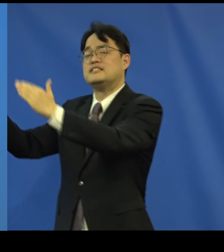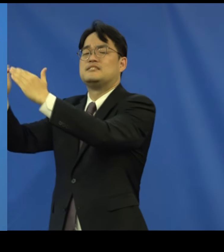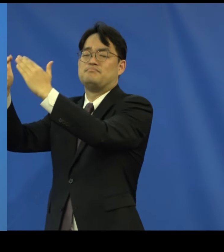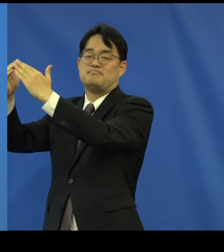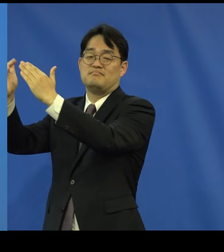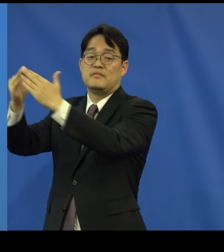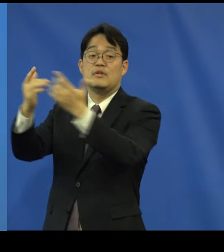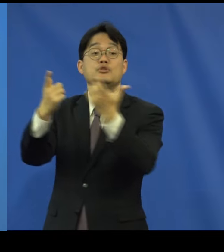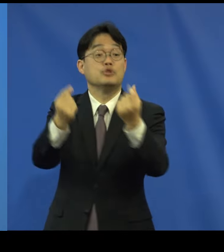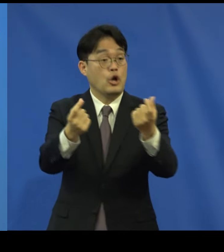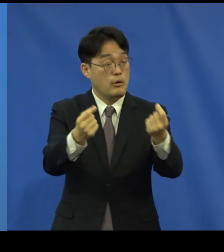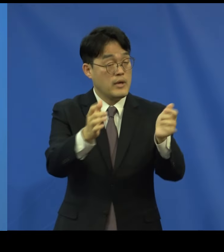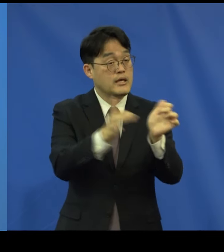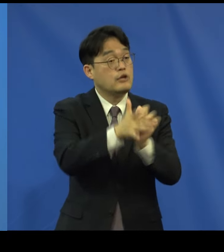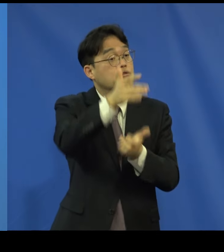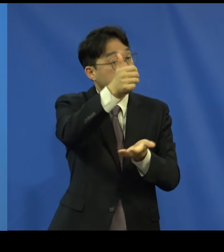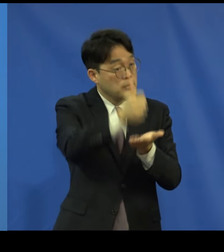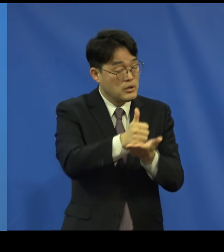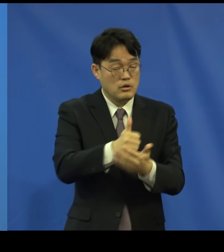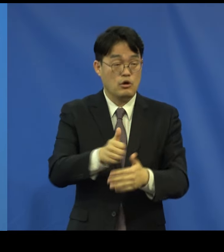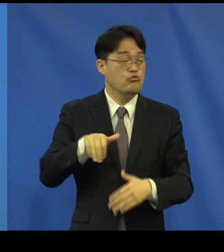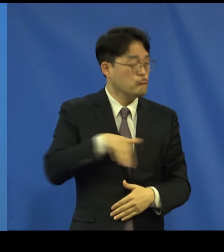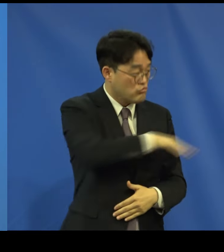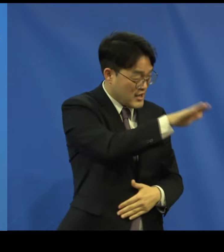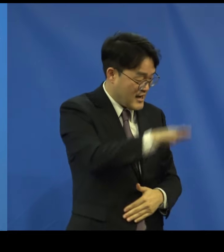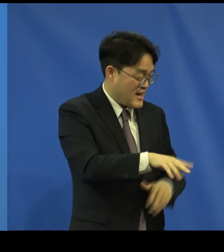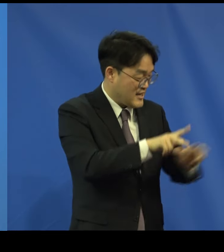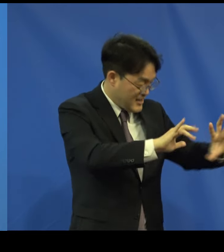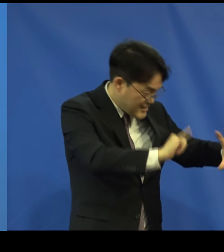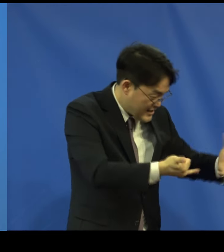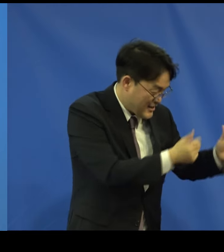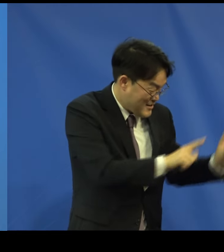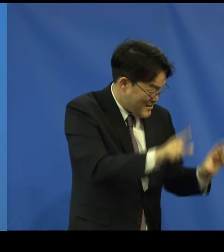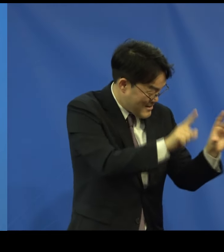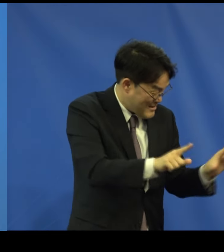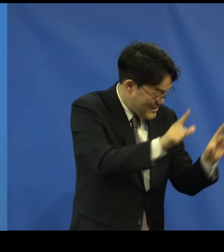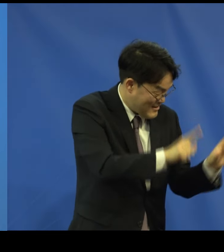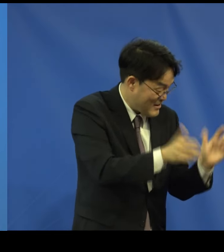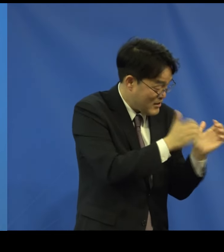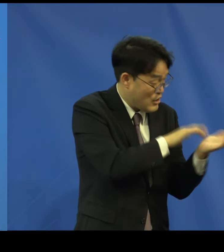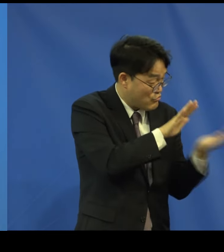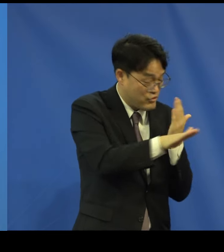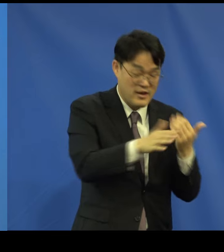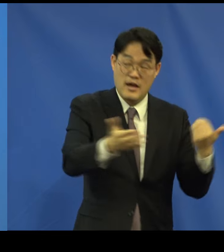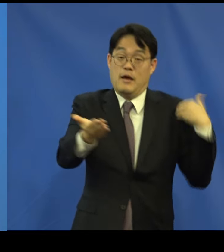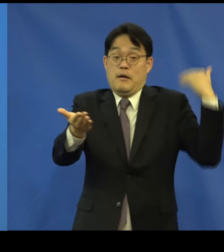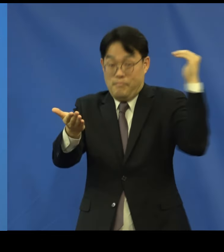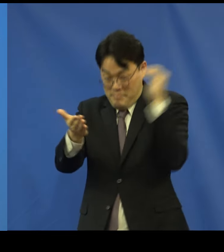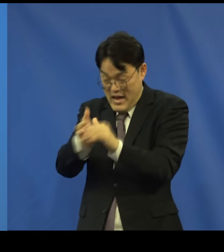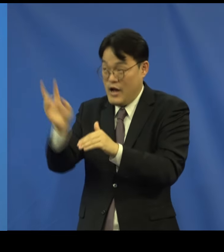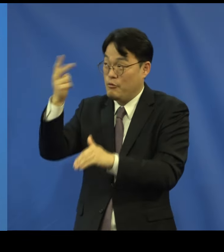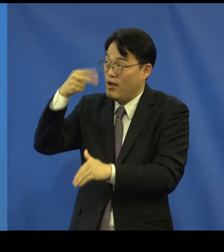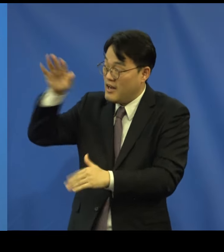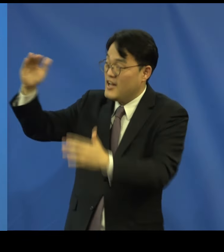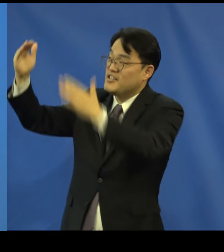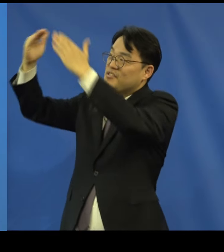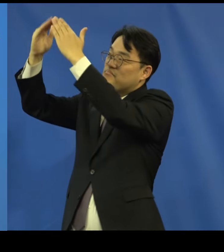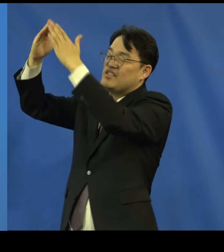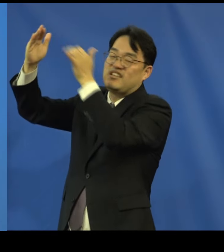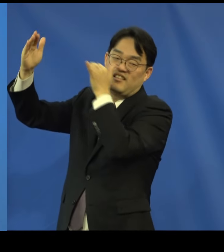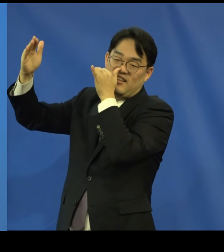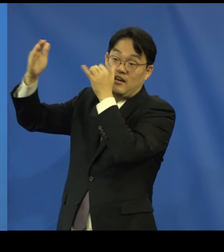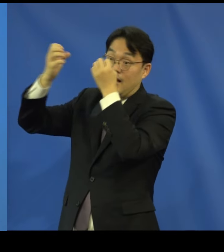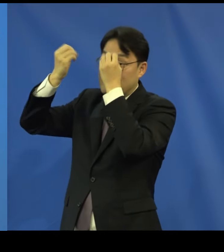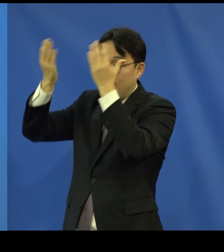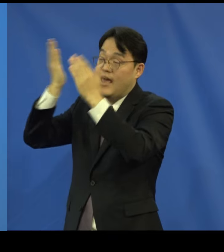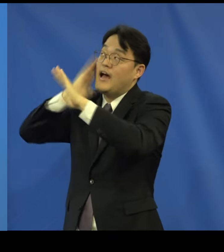돌아갈 그 집을 성경은 새 하늘과 새 땅이라고 말합니다. 우리의 영혼 깊숙한 곳에 궁극적인 갈망, 그